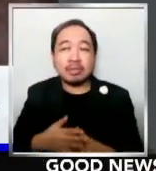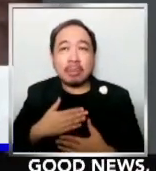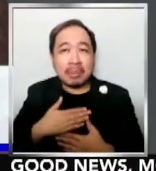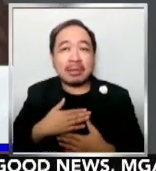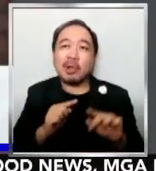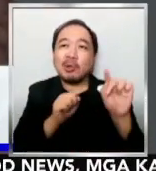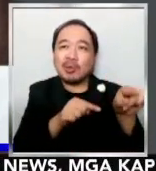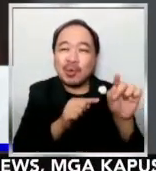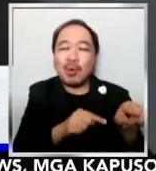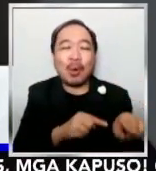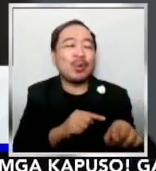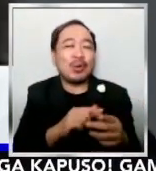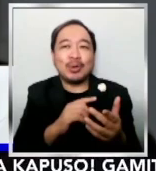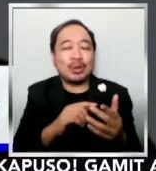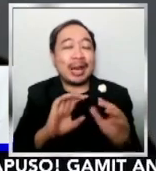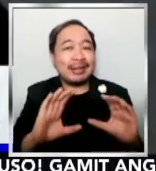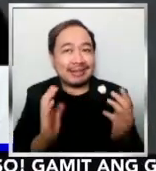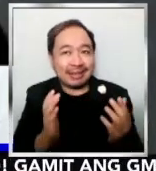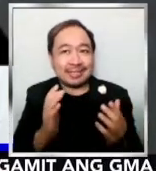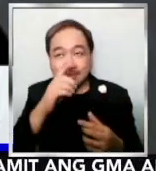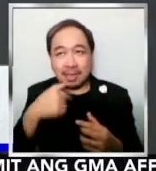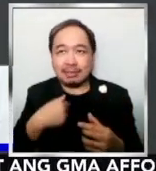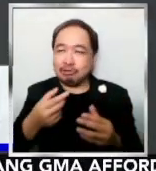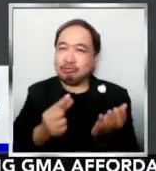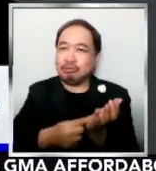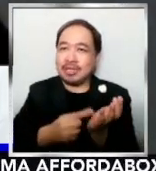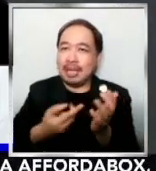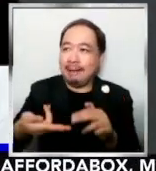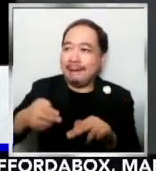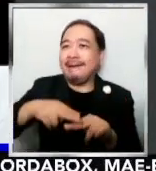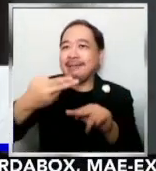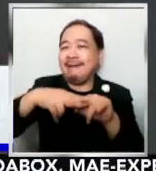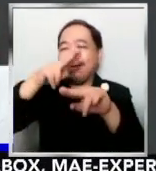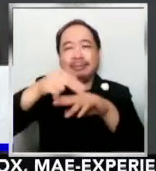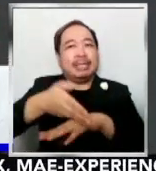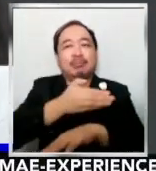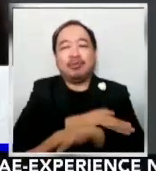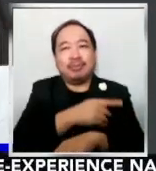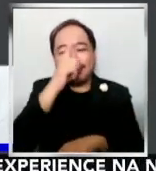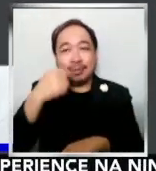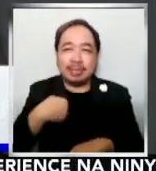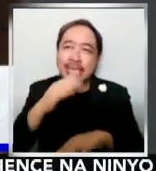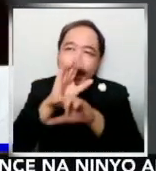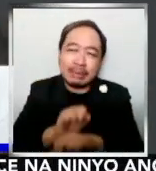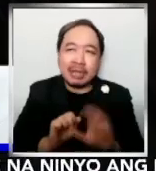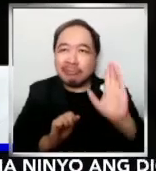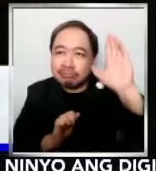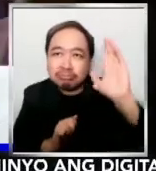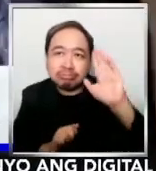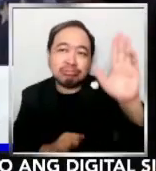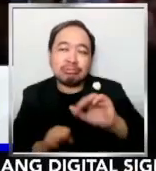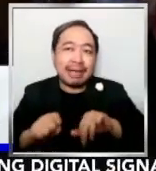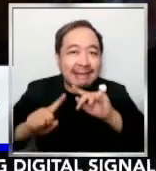po ako po yung laging sumasagot din sa school namin. Makakapagtapos na po akong pag-aaral. Makakausap ko na po yung kaklase ko.